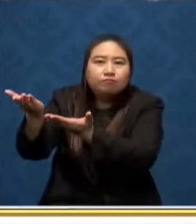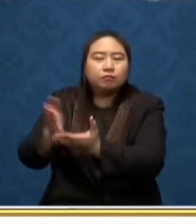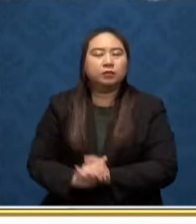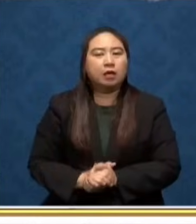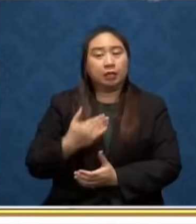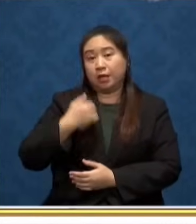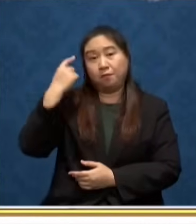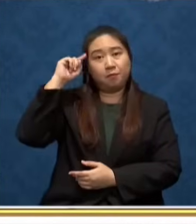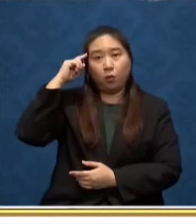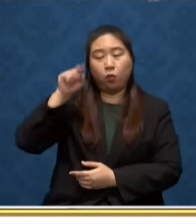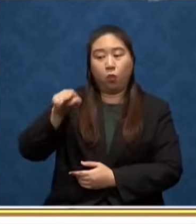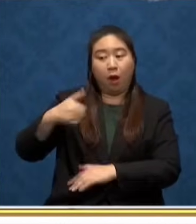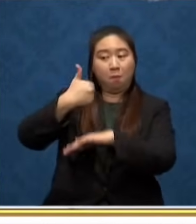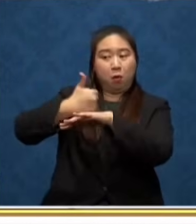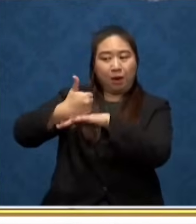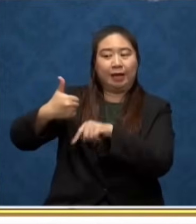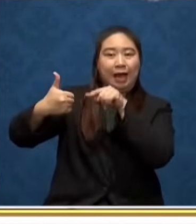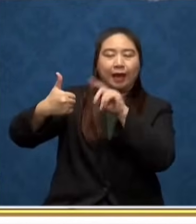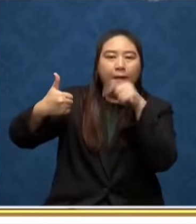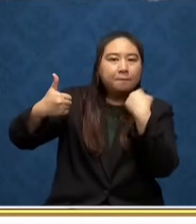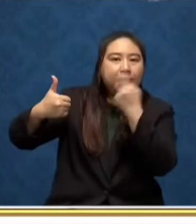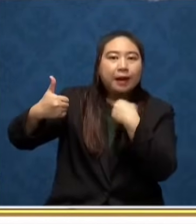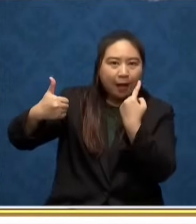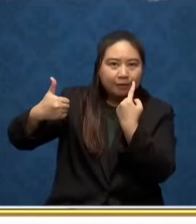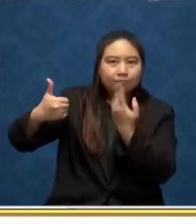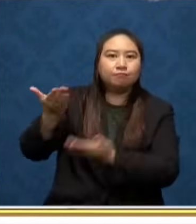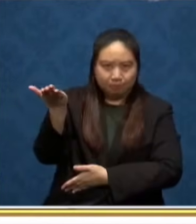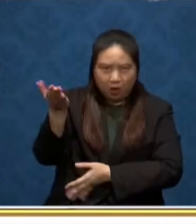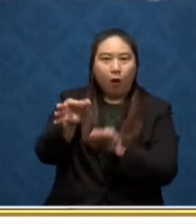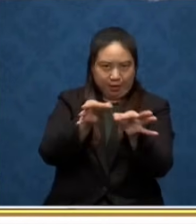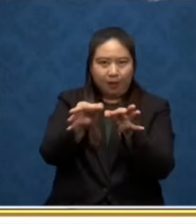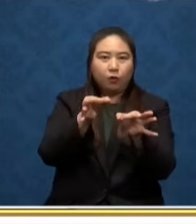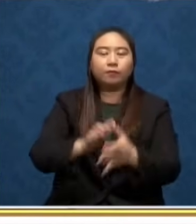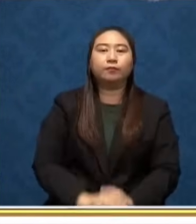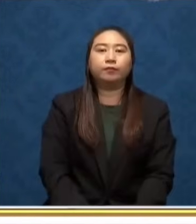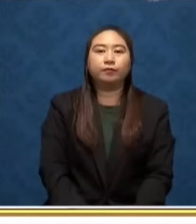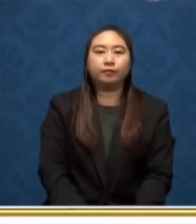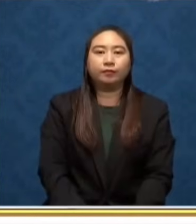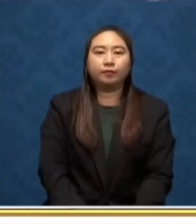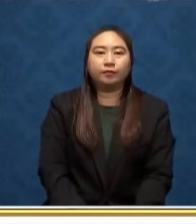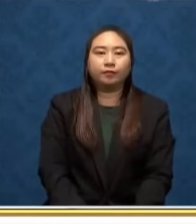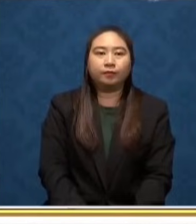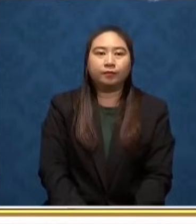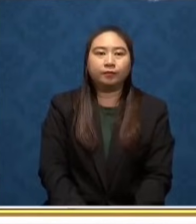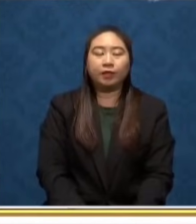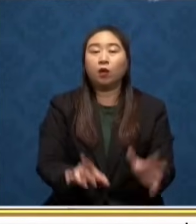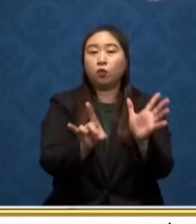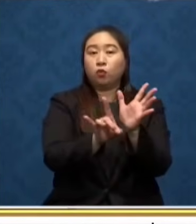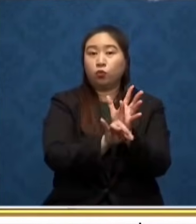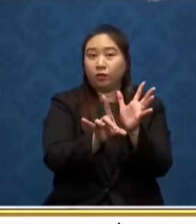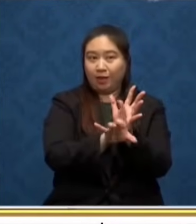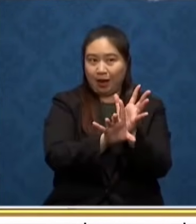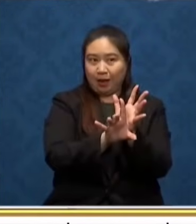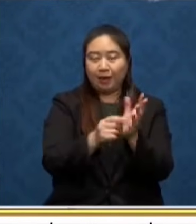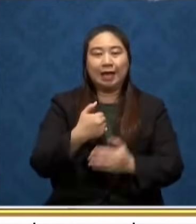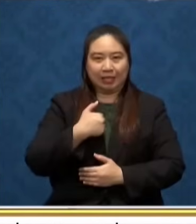ว่าผู้บริหารระดับสูงท่านนั้นเป็นใครขอให้ท่านชี้แจงด้วยนะคะสุดท้ายค่ะดิฉันเป็น